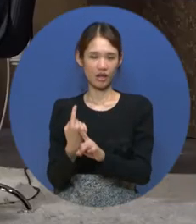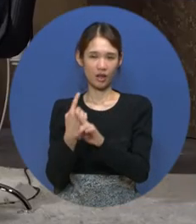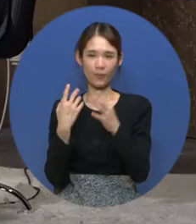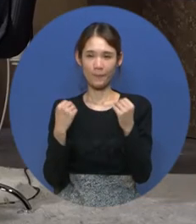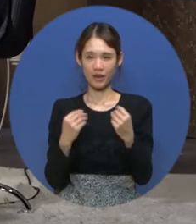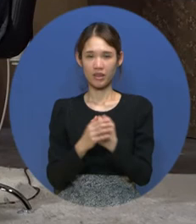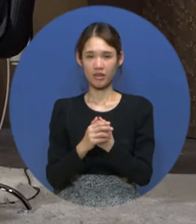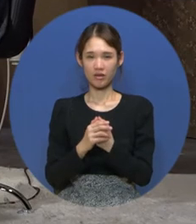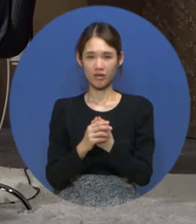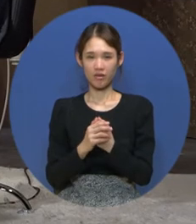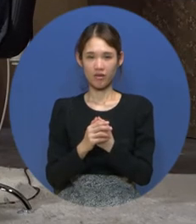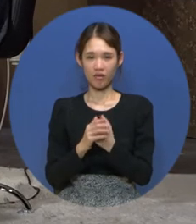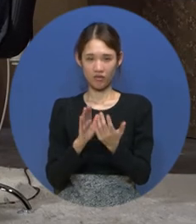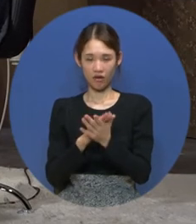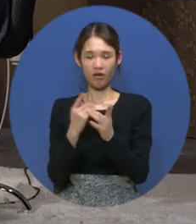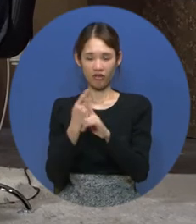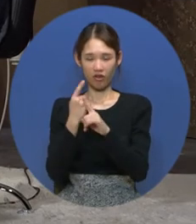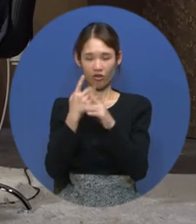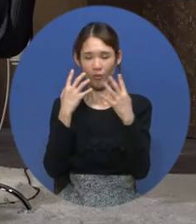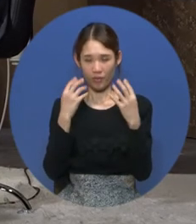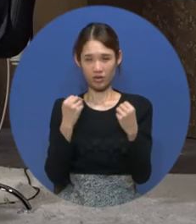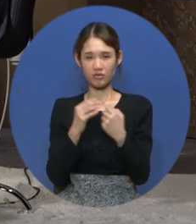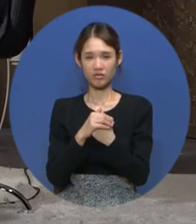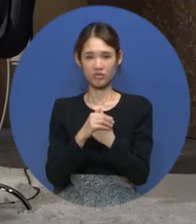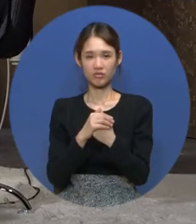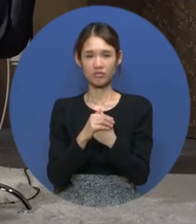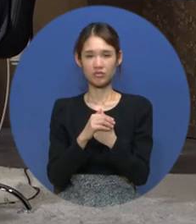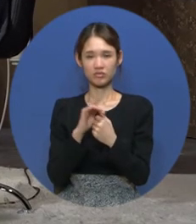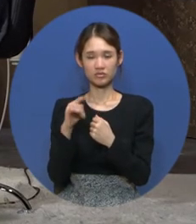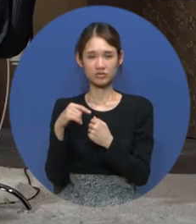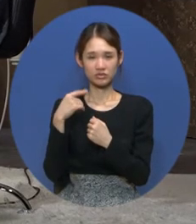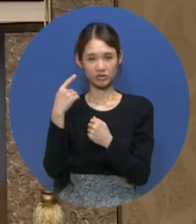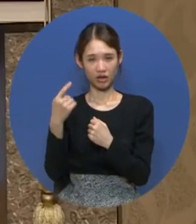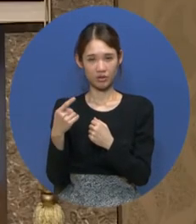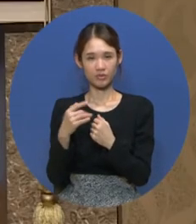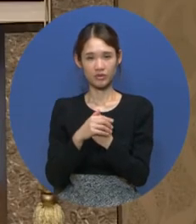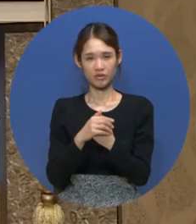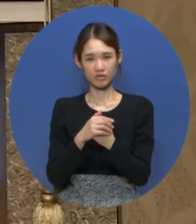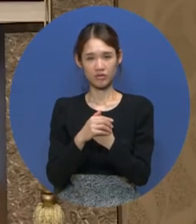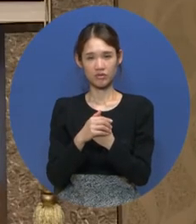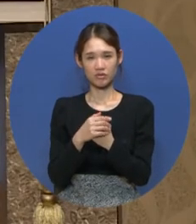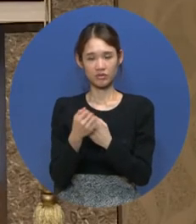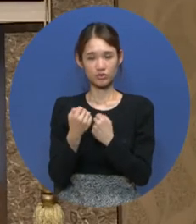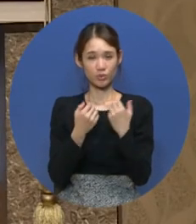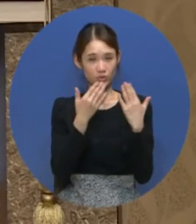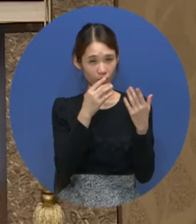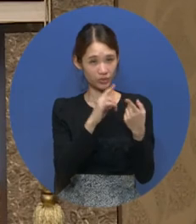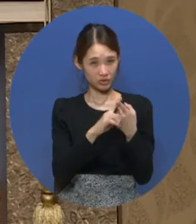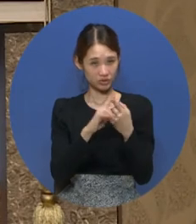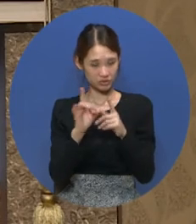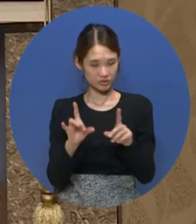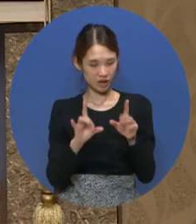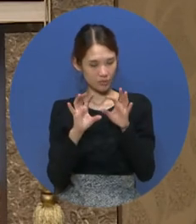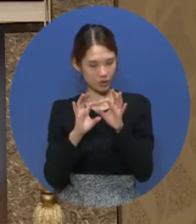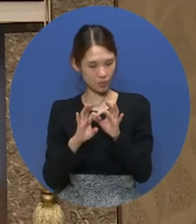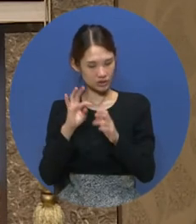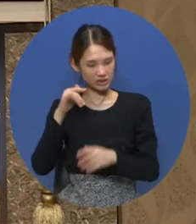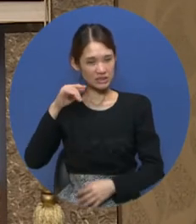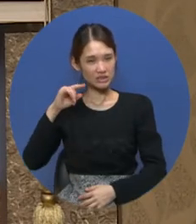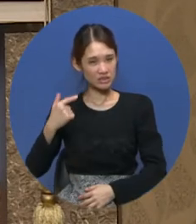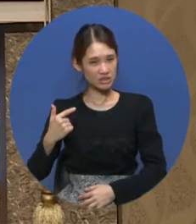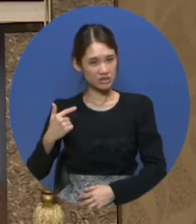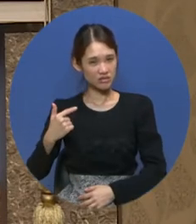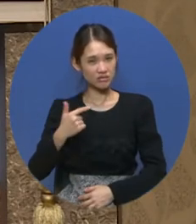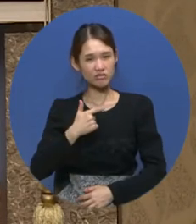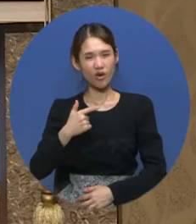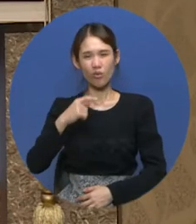굉장히 개선된 개선되었습니다 해선 됐고 그 다음에 그런데 아까 말씀드렸듯이 삶의 된 질이 너무